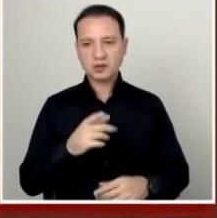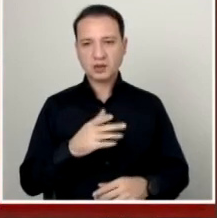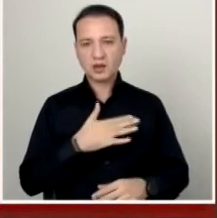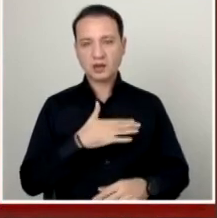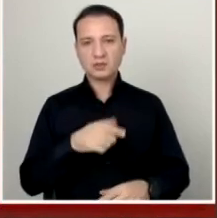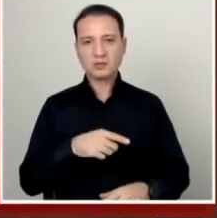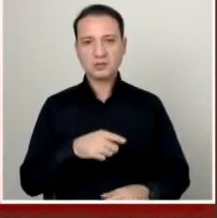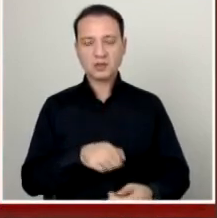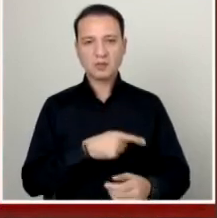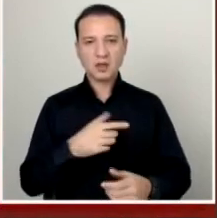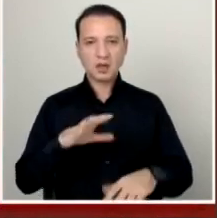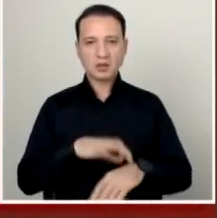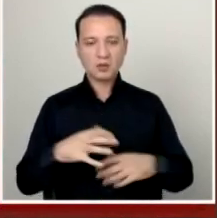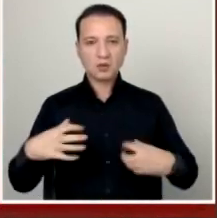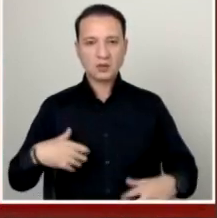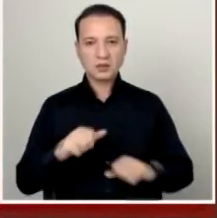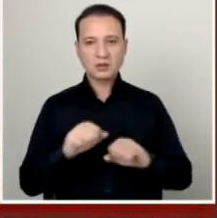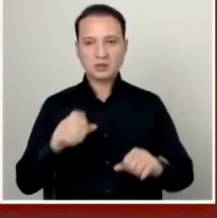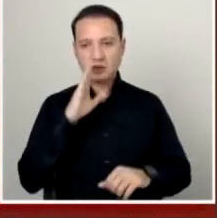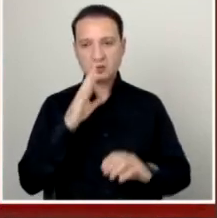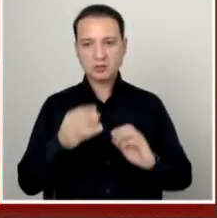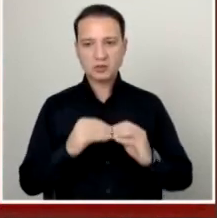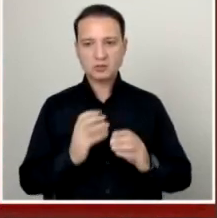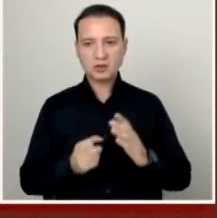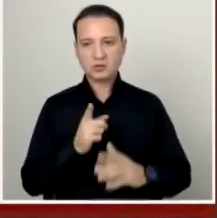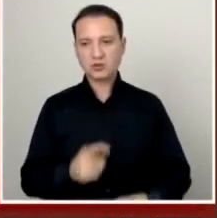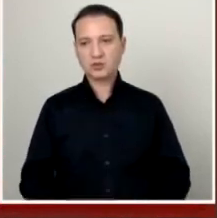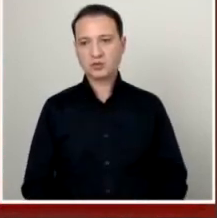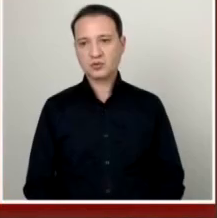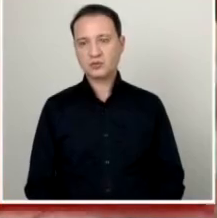hastalığı, organ hasarı gibi ciddi sonuçlara neden olabiliyor.